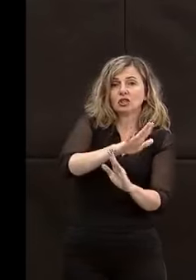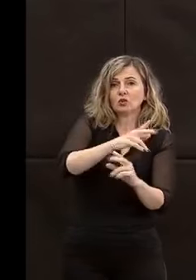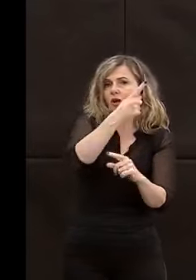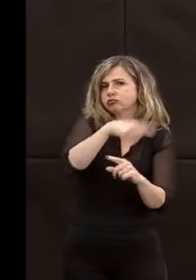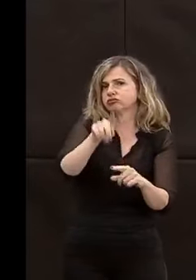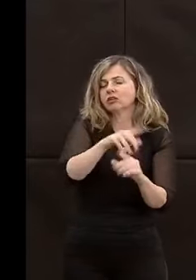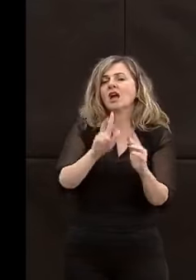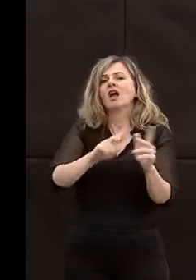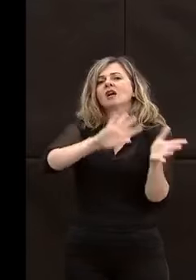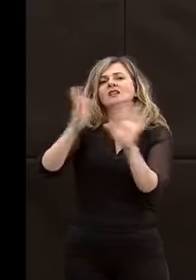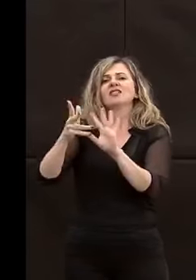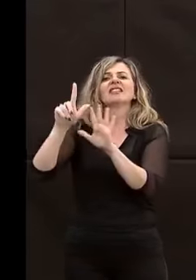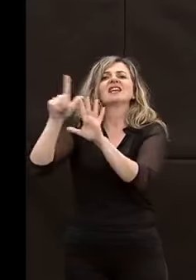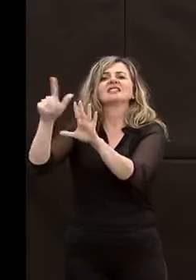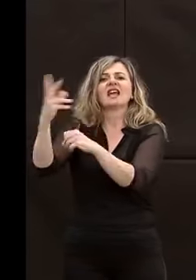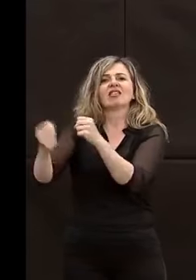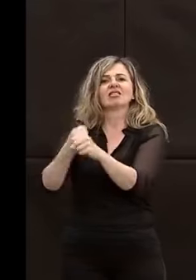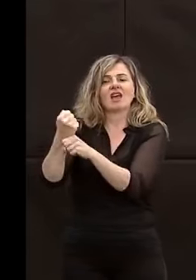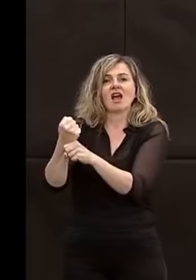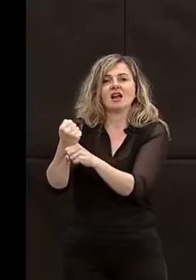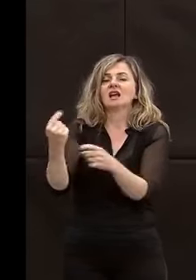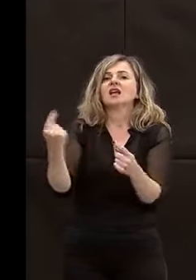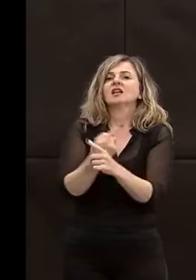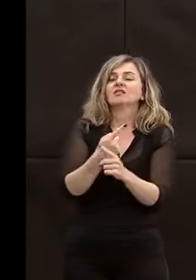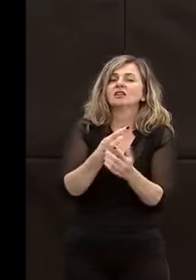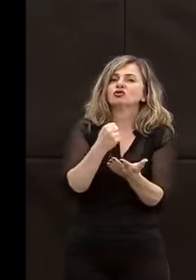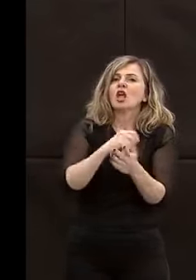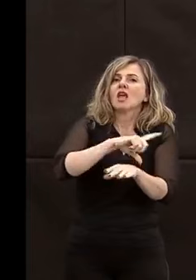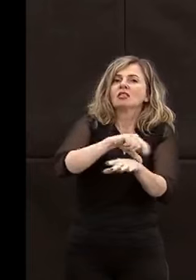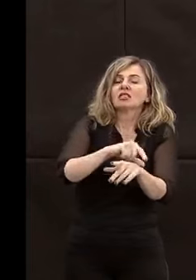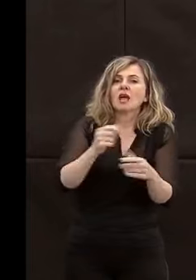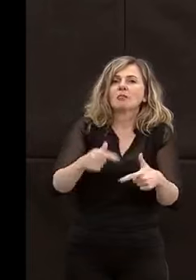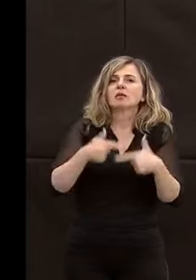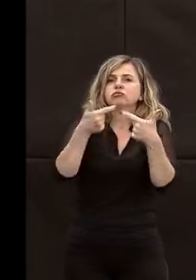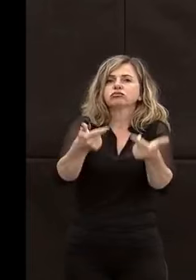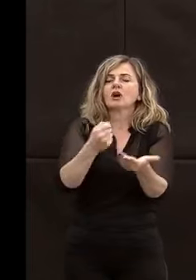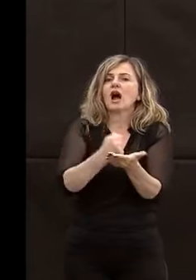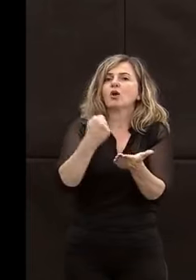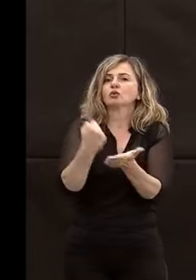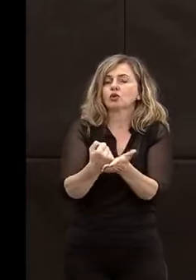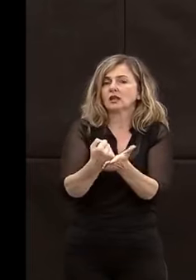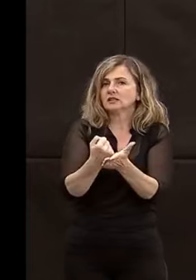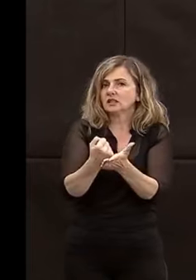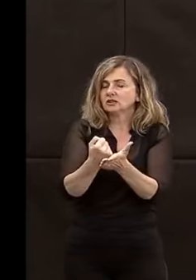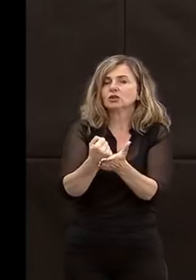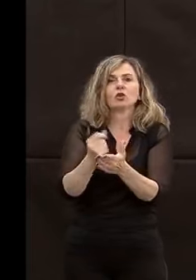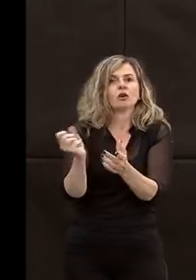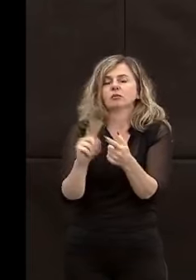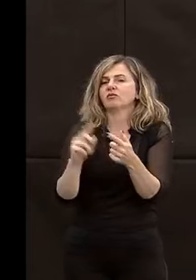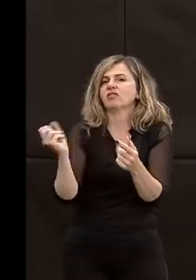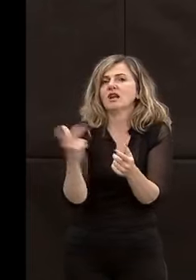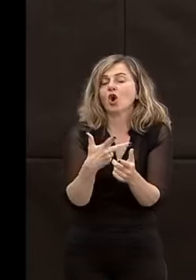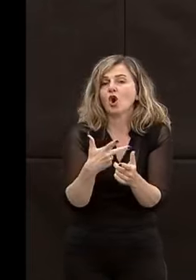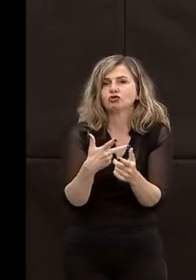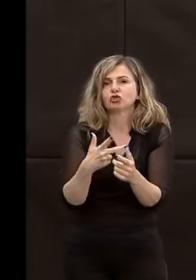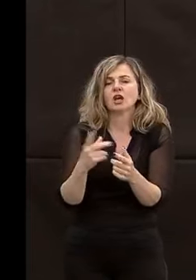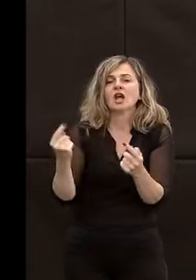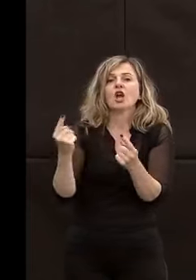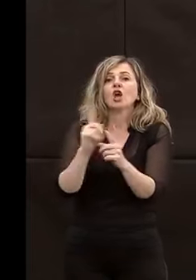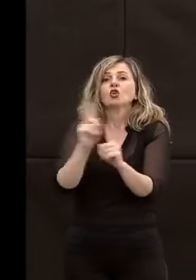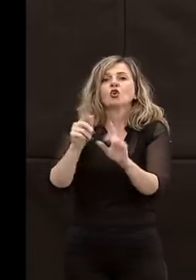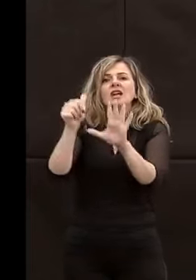vi è un accelerazione dei tempi di rilascio sia per le autorizzazioni paesaggistiche da 60 a